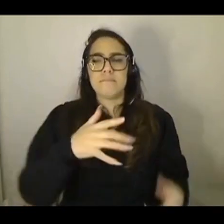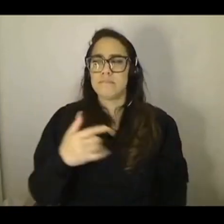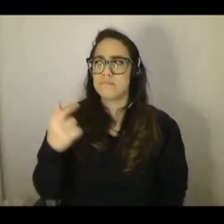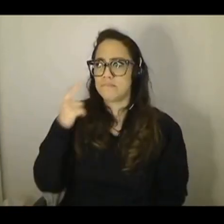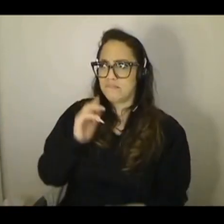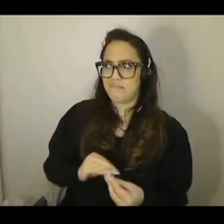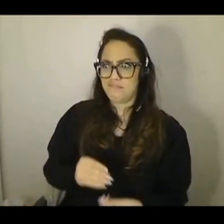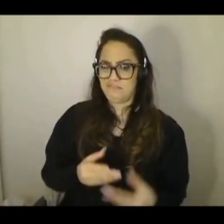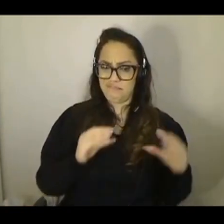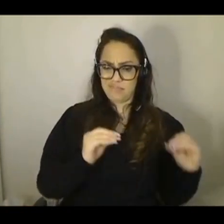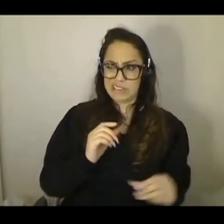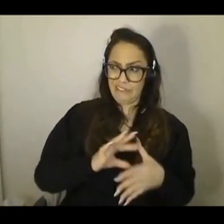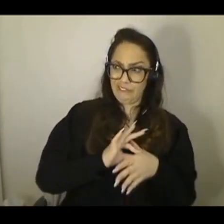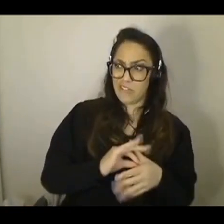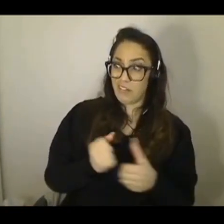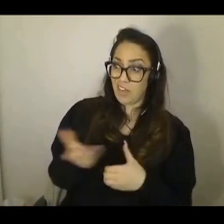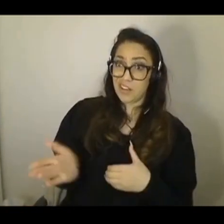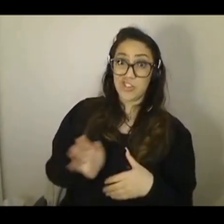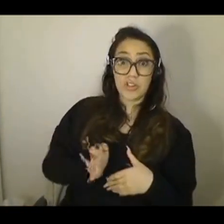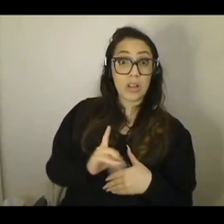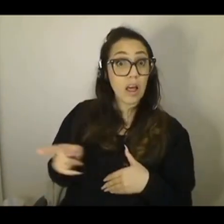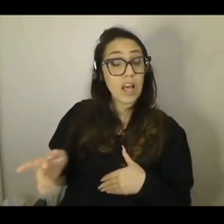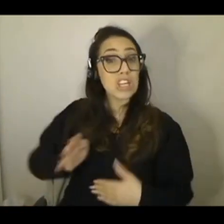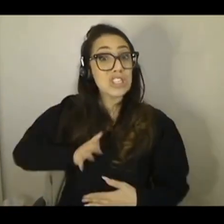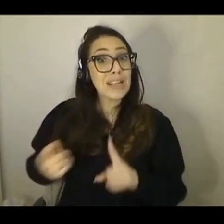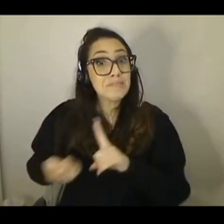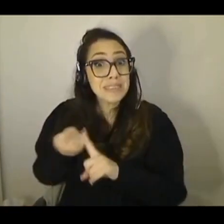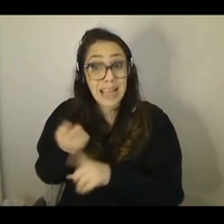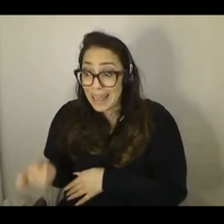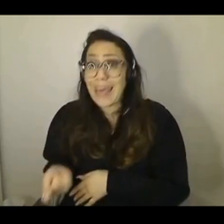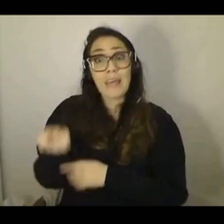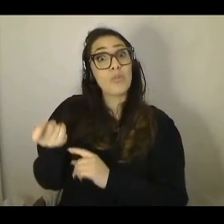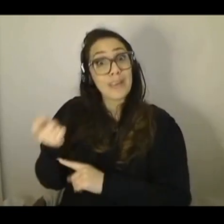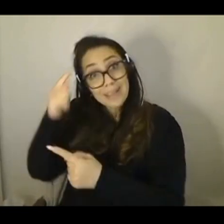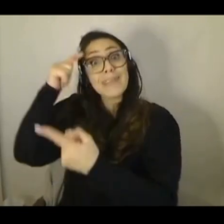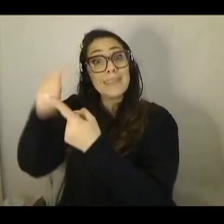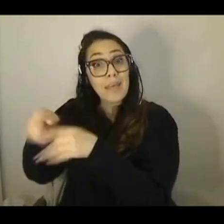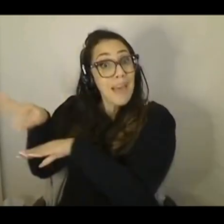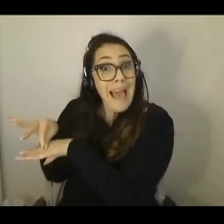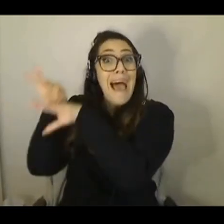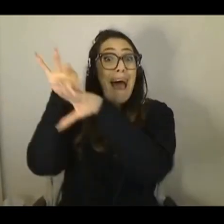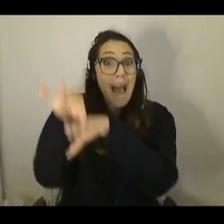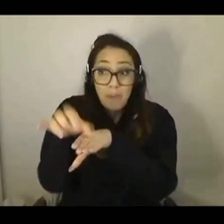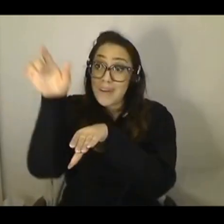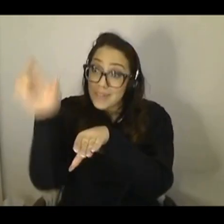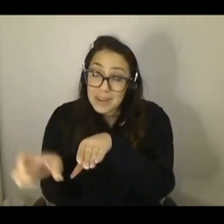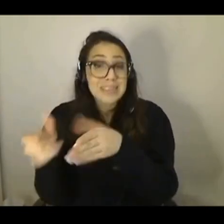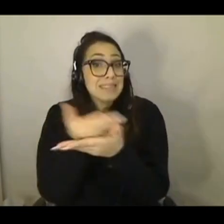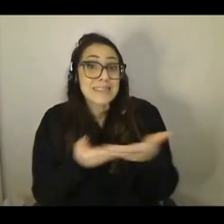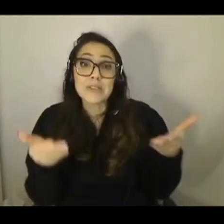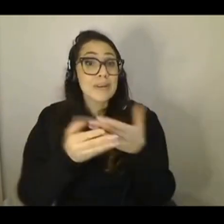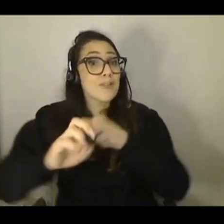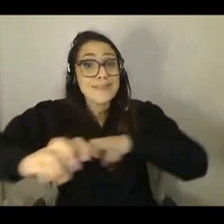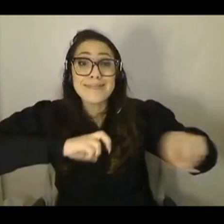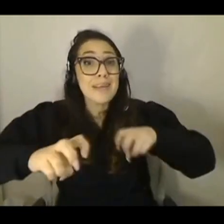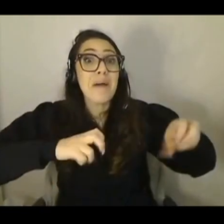de viande, non, les chiens ils sont éduqués pour accompagner les personnes dans toutes les démarches qu'ils peuvent être amenés à